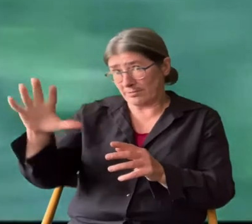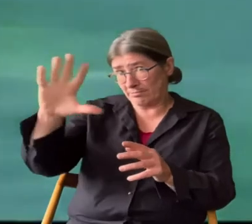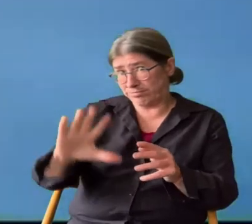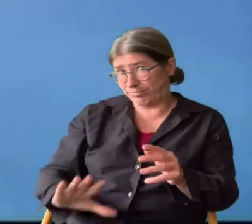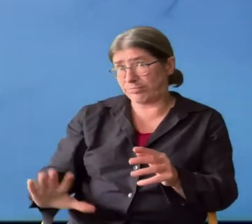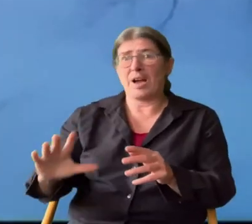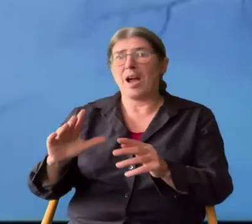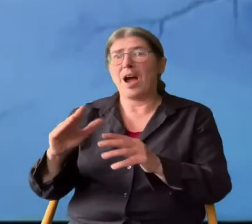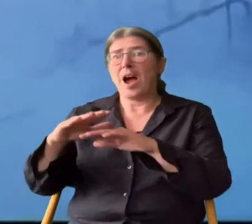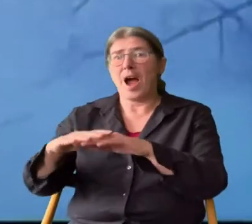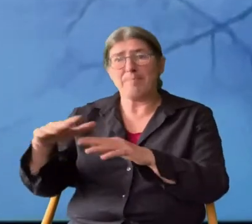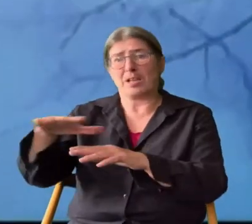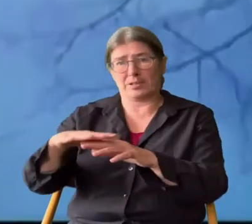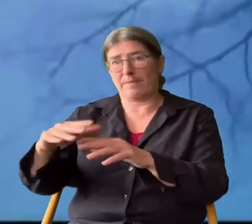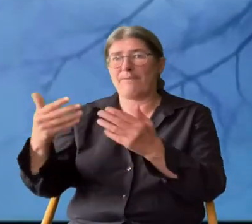Heimat.